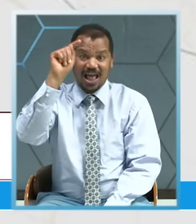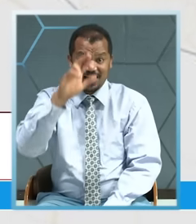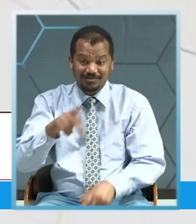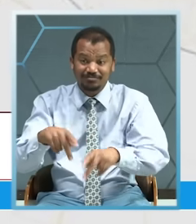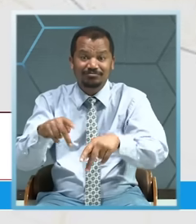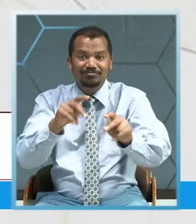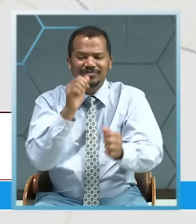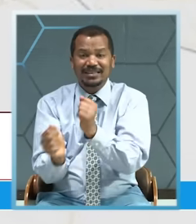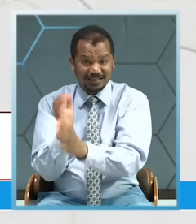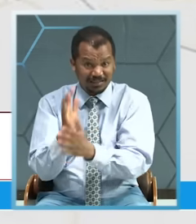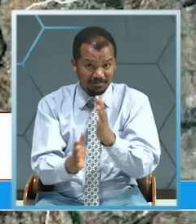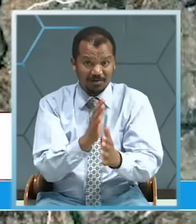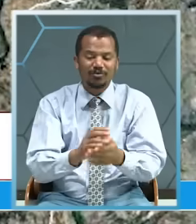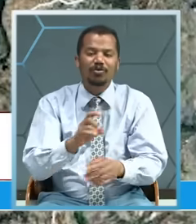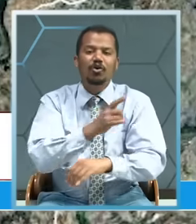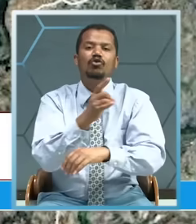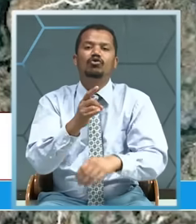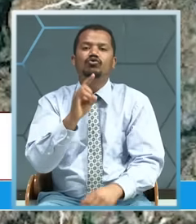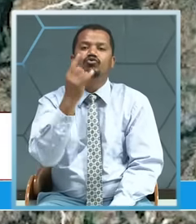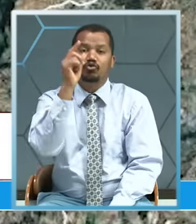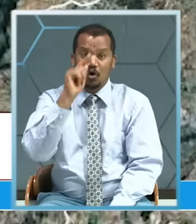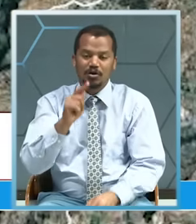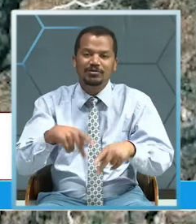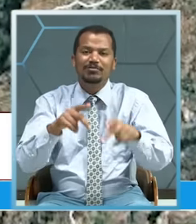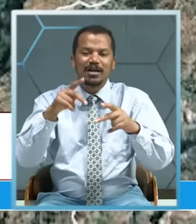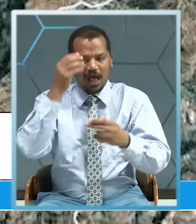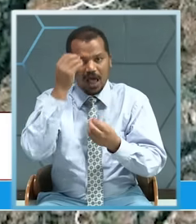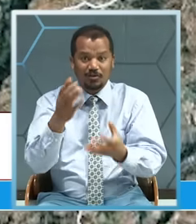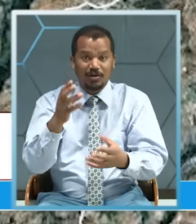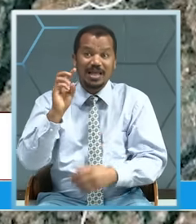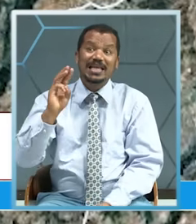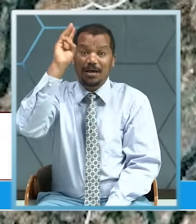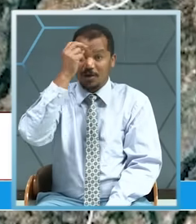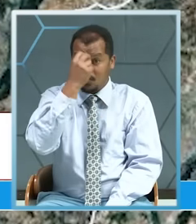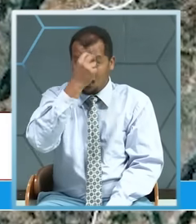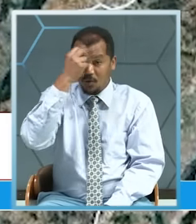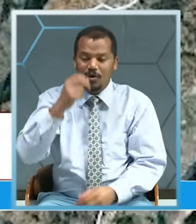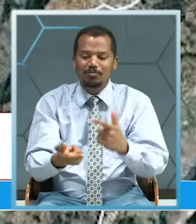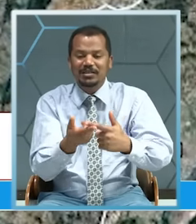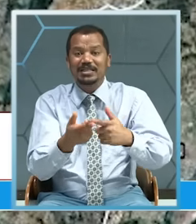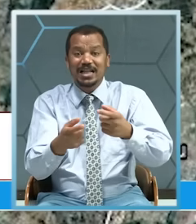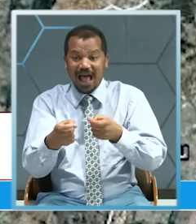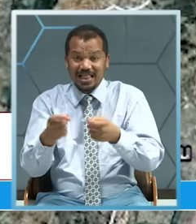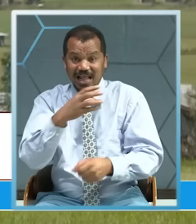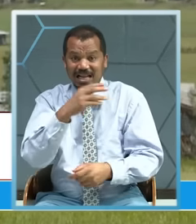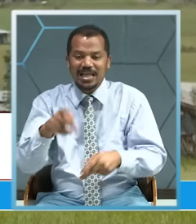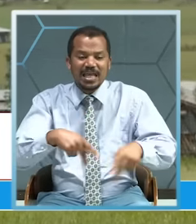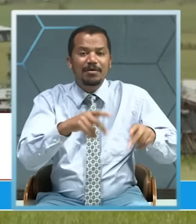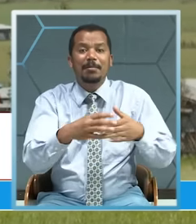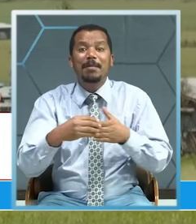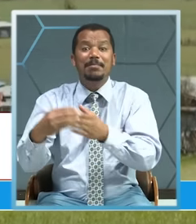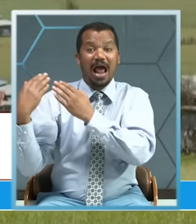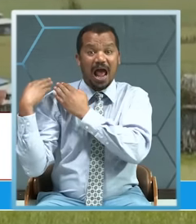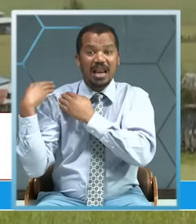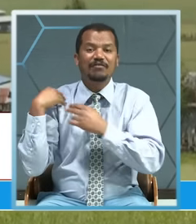ላይ የለማ ሰብል እንዲወድም ማድረጉን የዞኑ ግብርና መምሪያ አስታወቀ። የሰሜን ወሎ ዞን ምክትል አስተዳዳሪና